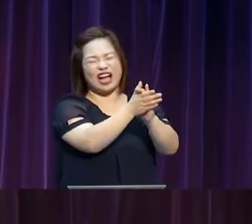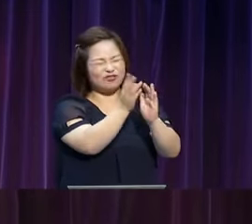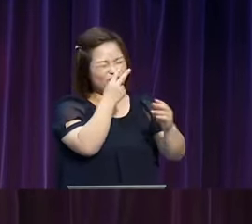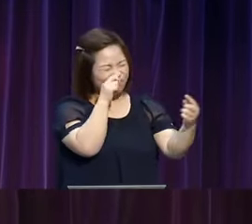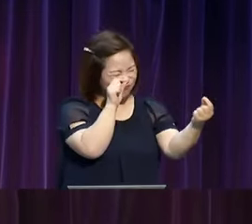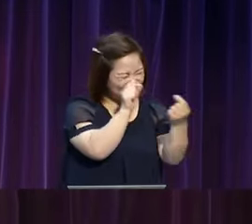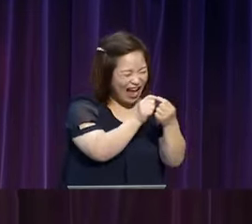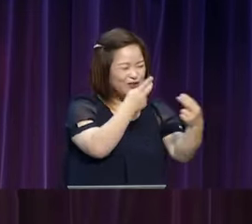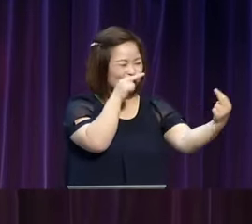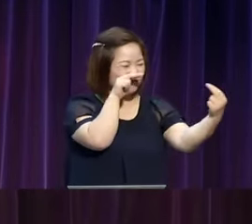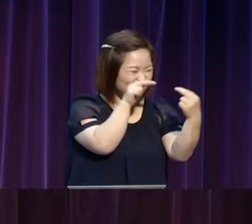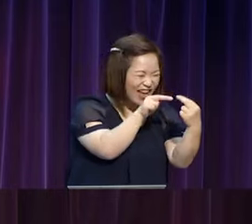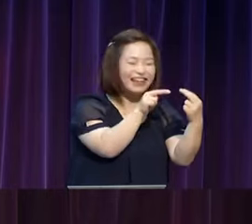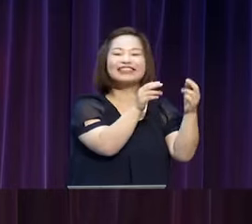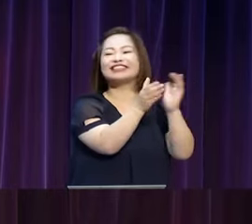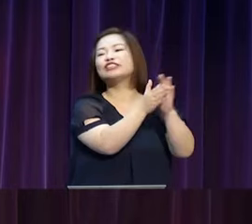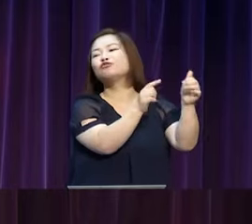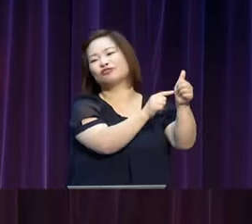지금 아마